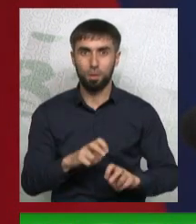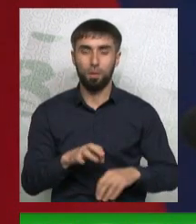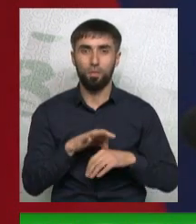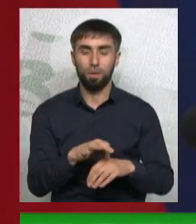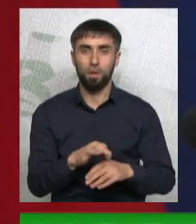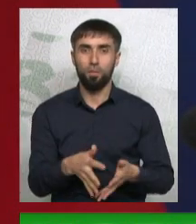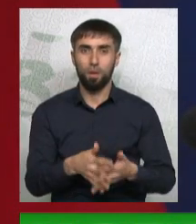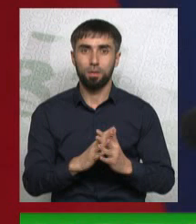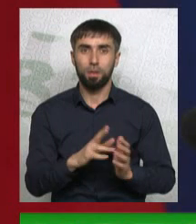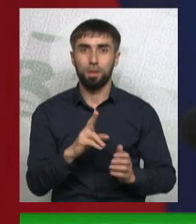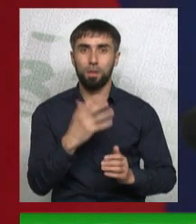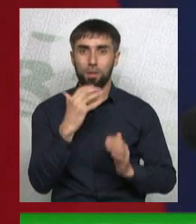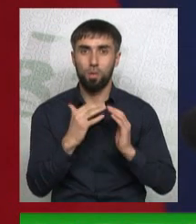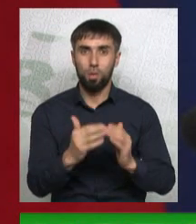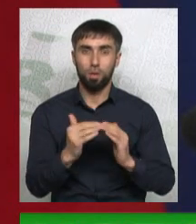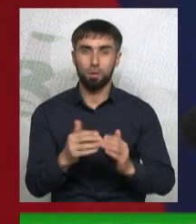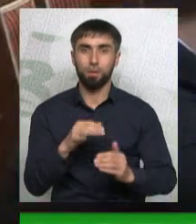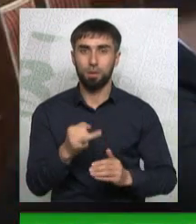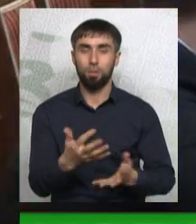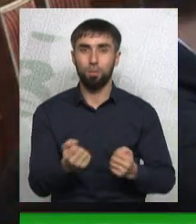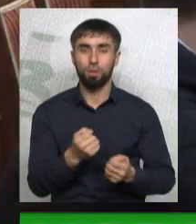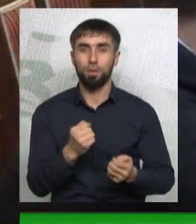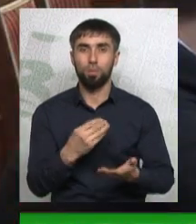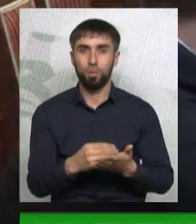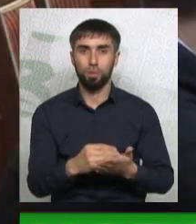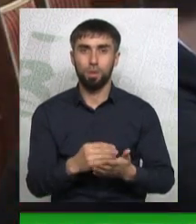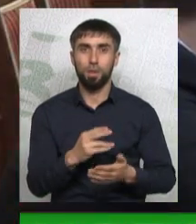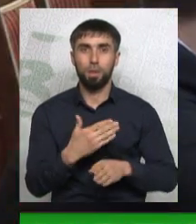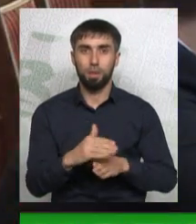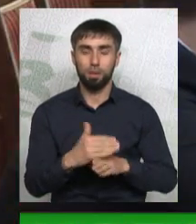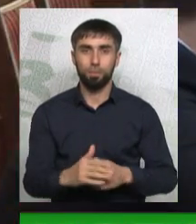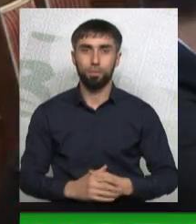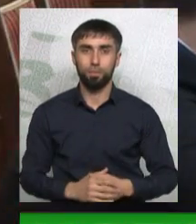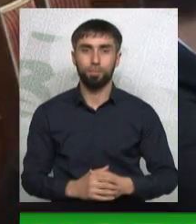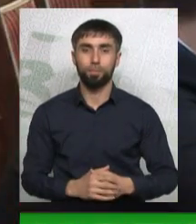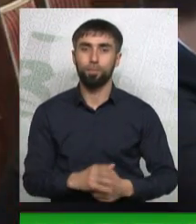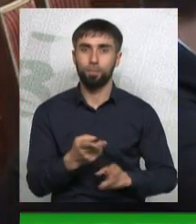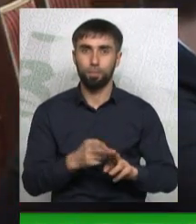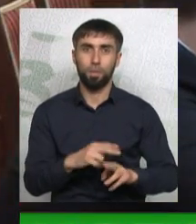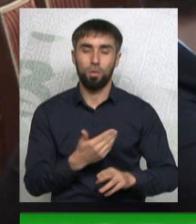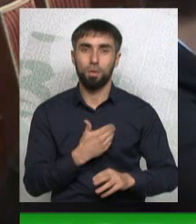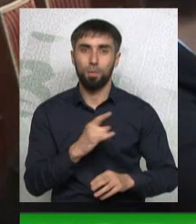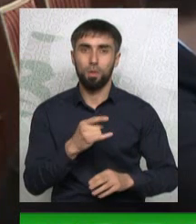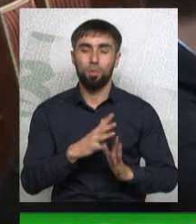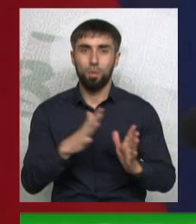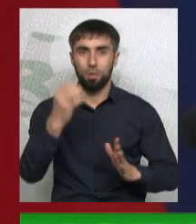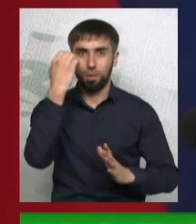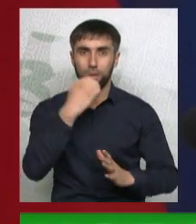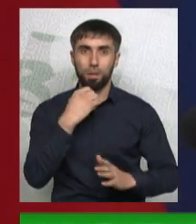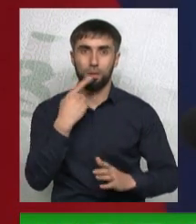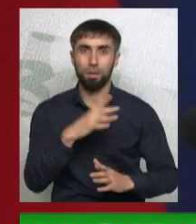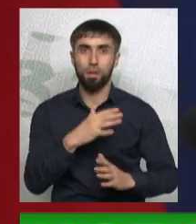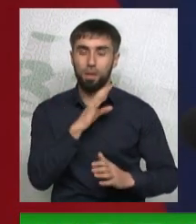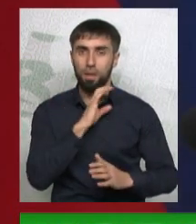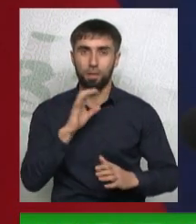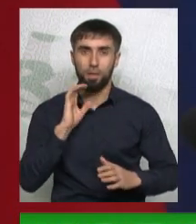ведется возведение каркасов теплиц, полученный бюджетный кредит. Поэтому хотел бы огромное спасибо сказать